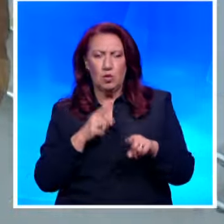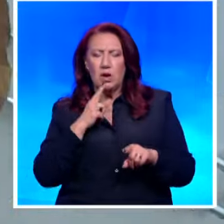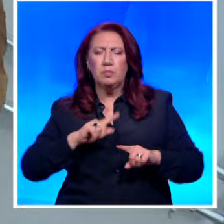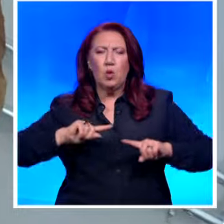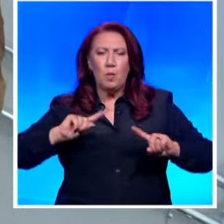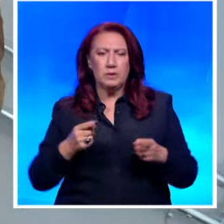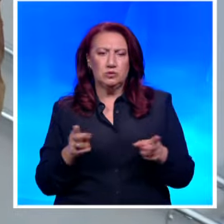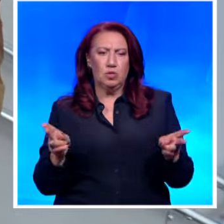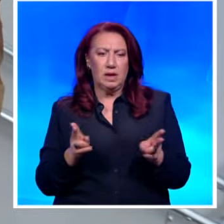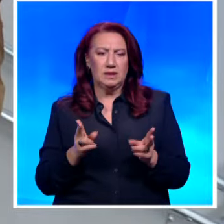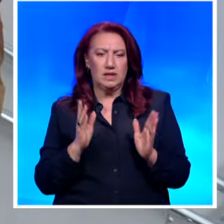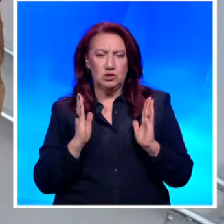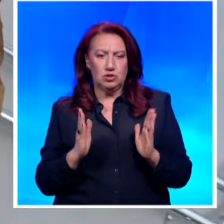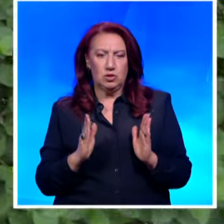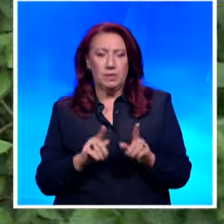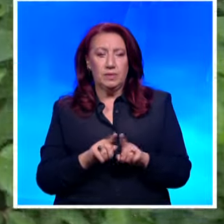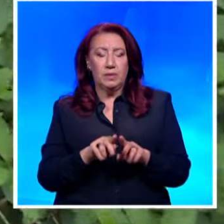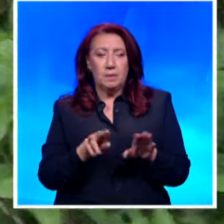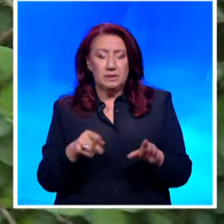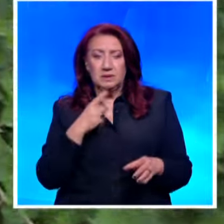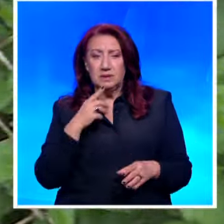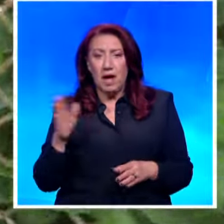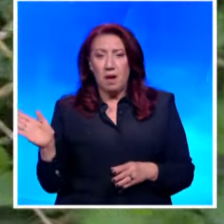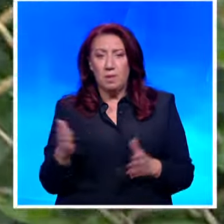срокове. Близките на малтретираното 5-годишно момче